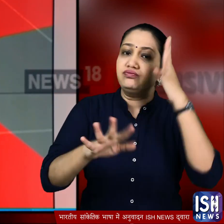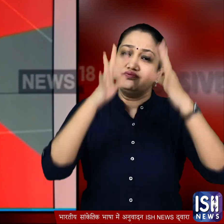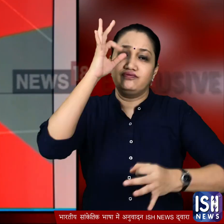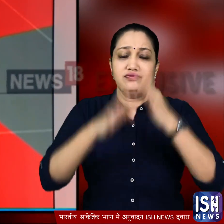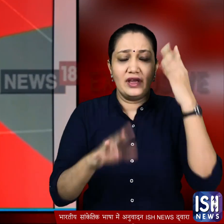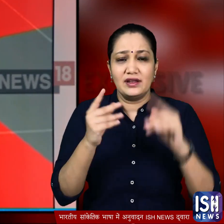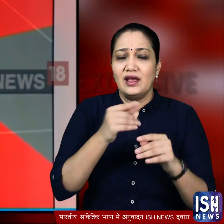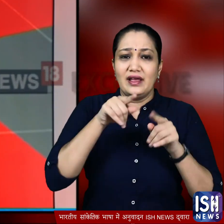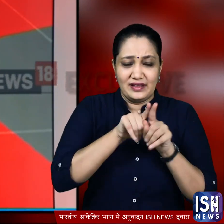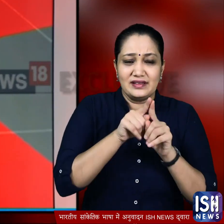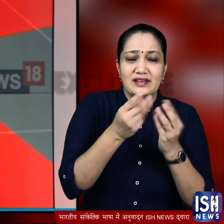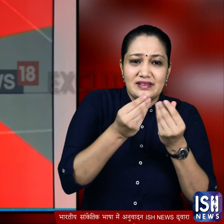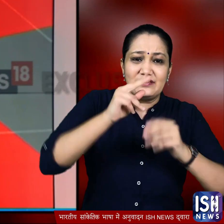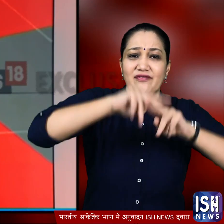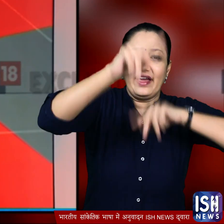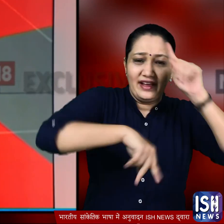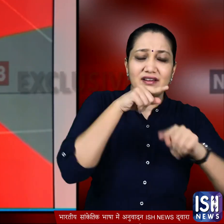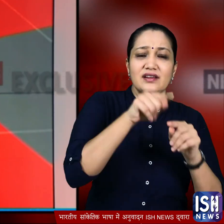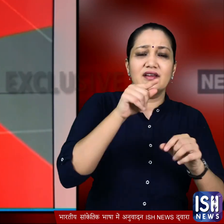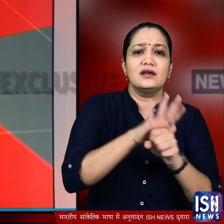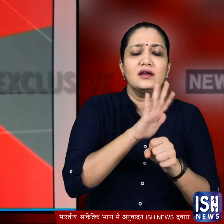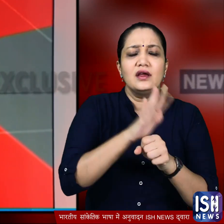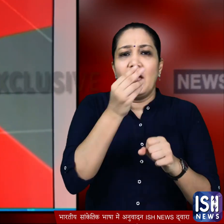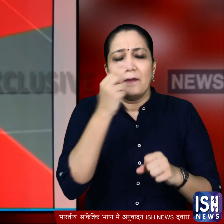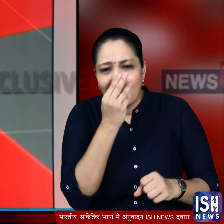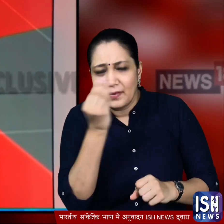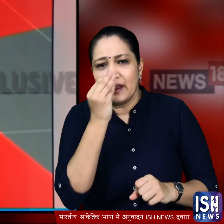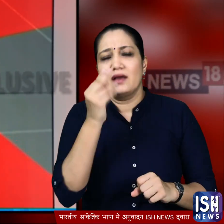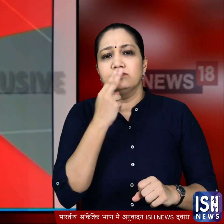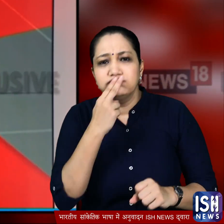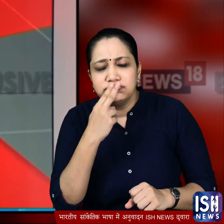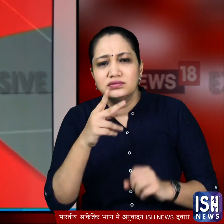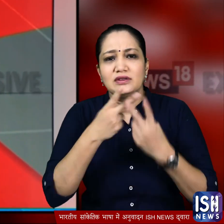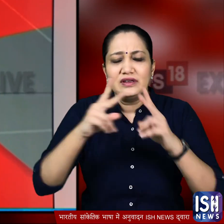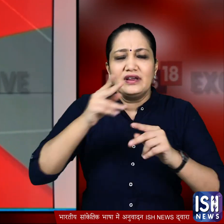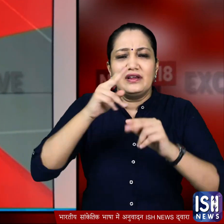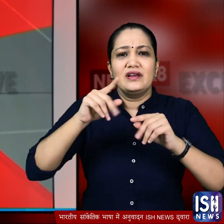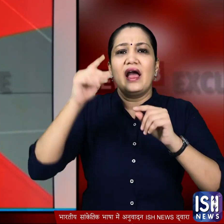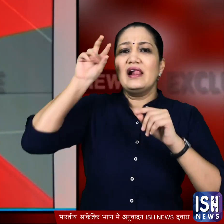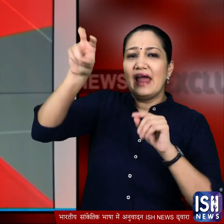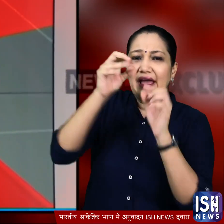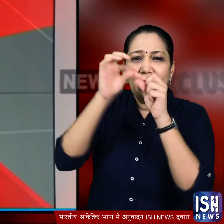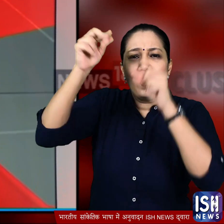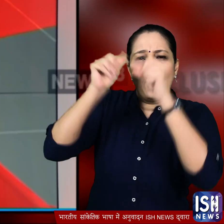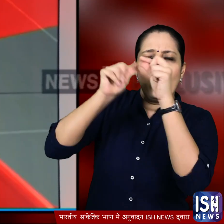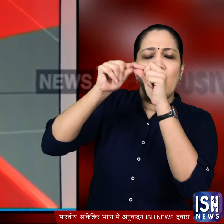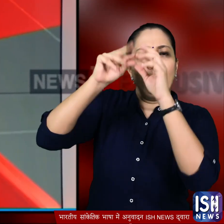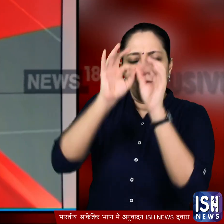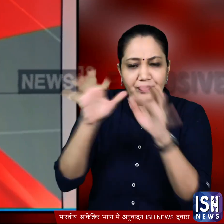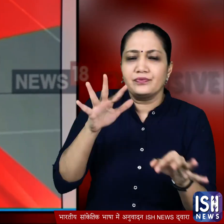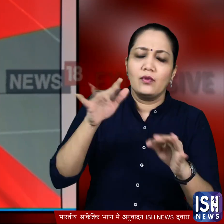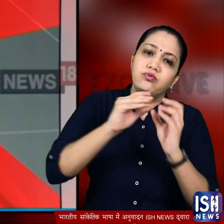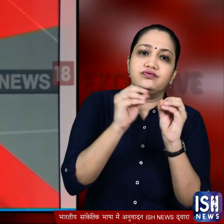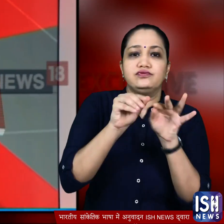जाती है, क्योंकि आरा मशीन या आरा मिल में आग लगने के लिए बीड़ी सिगरेट या फिर आरा मशीन चलाते समय बिजली की ढीली तार से